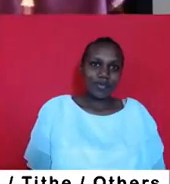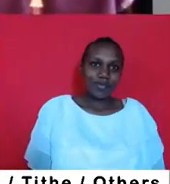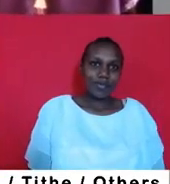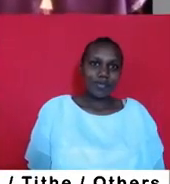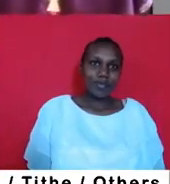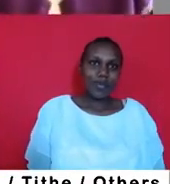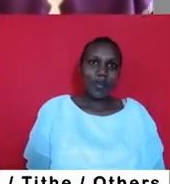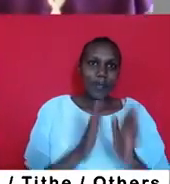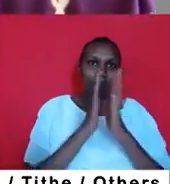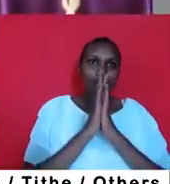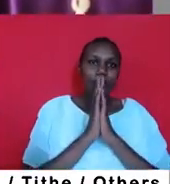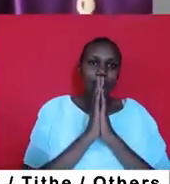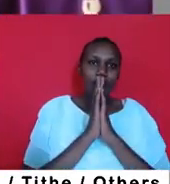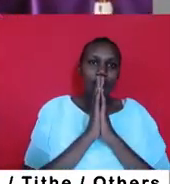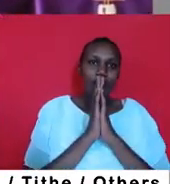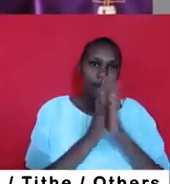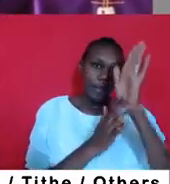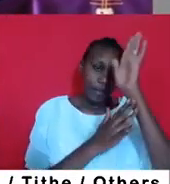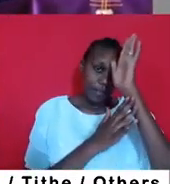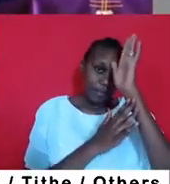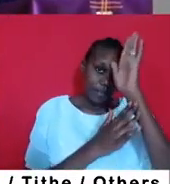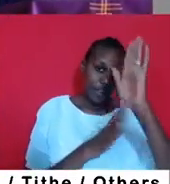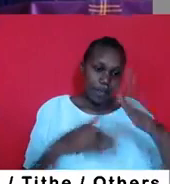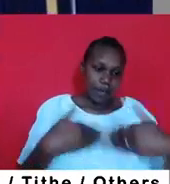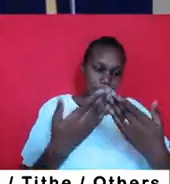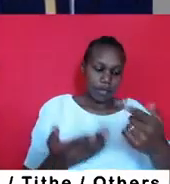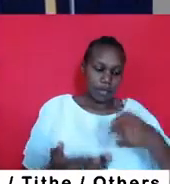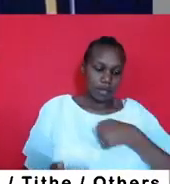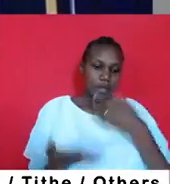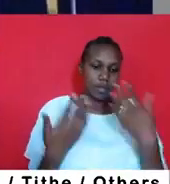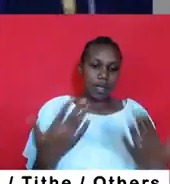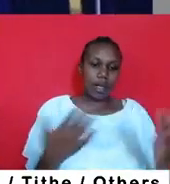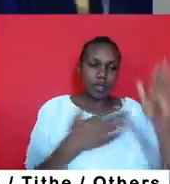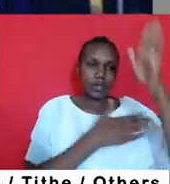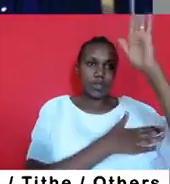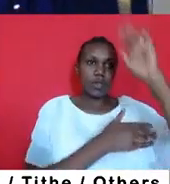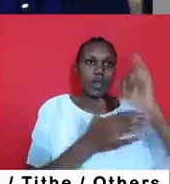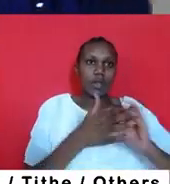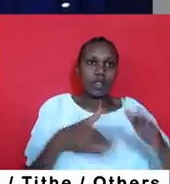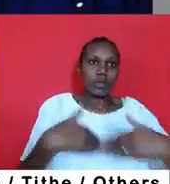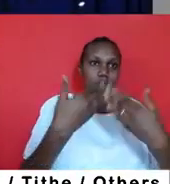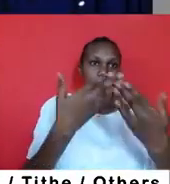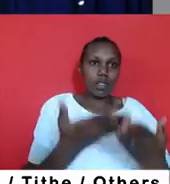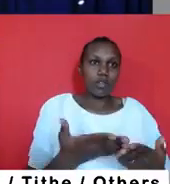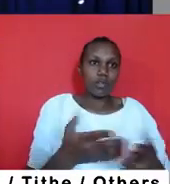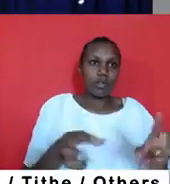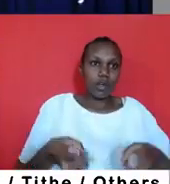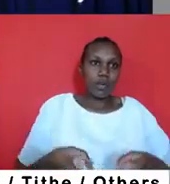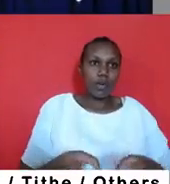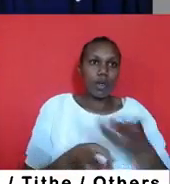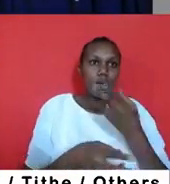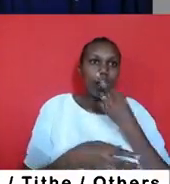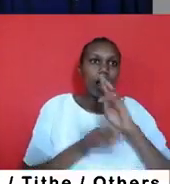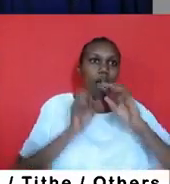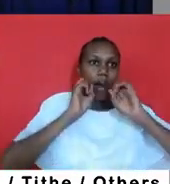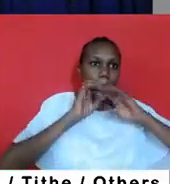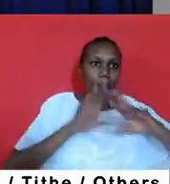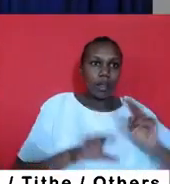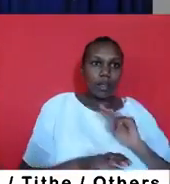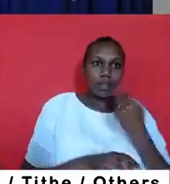Mwenyezi Mungu, twajikabidhi mikononi mwako, tutwae tulivyo, tubariki